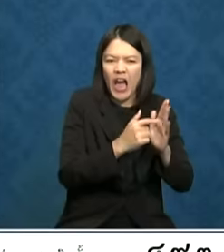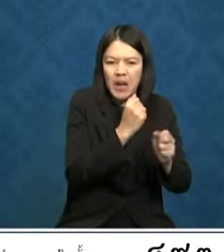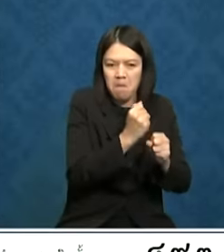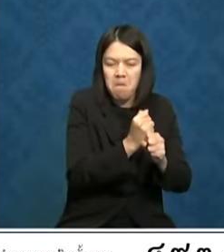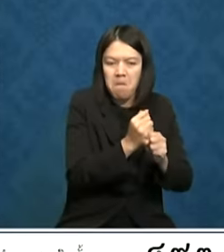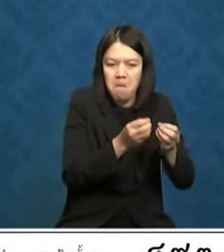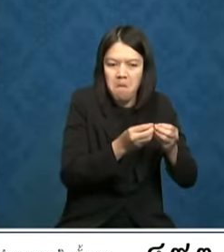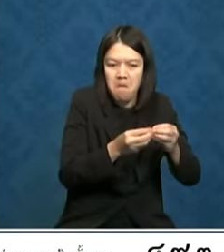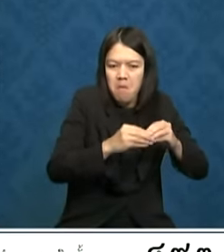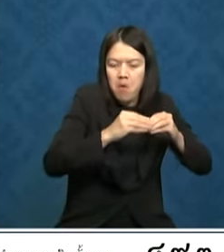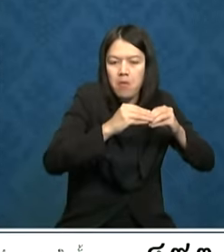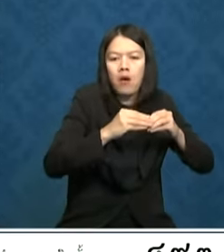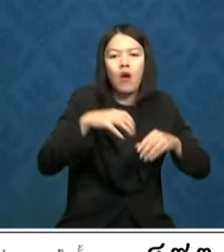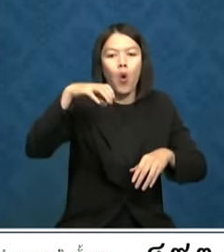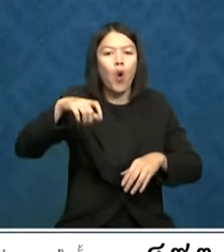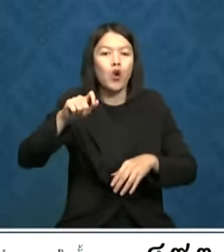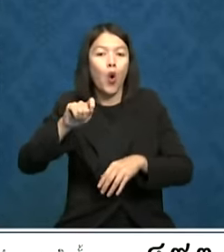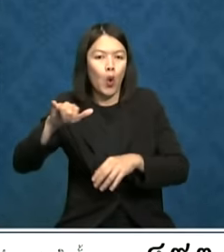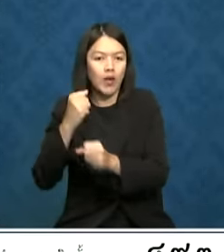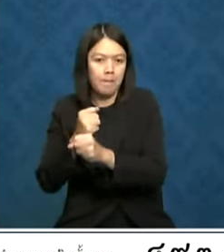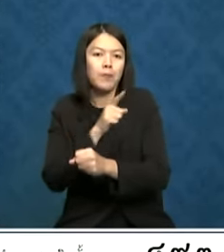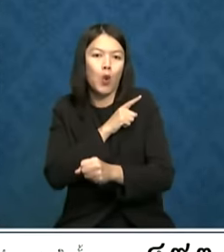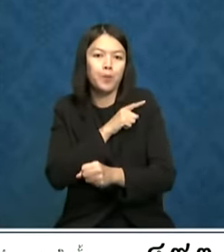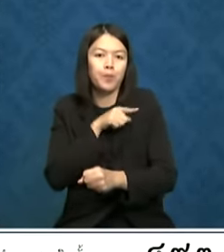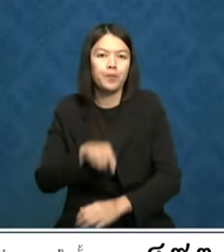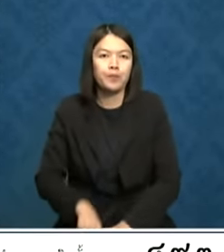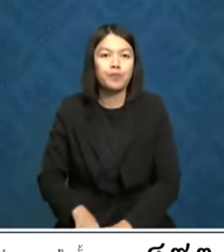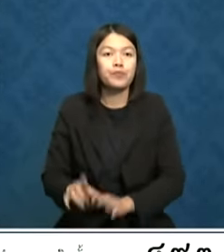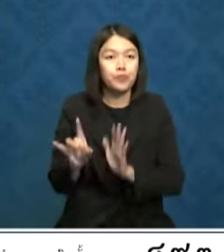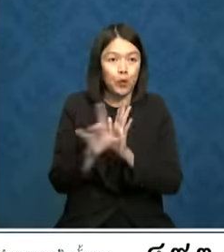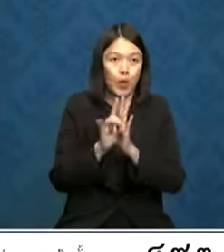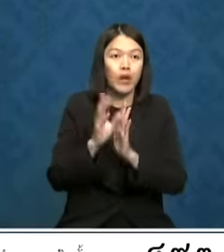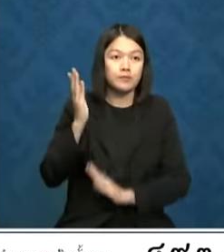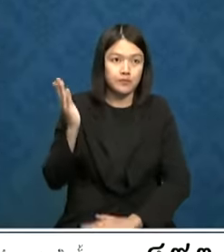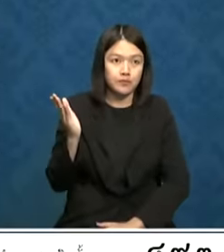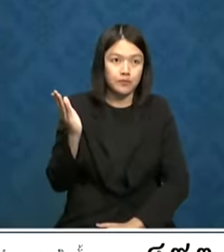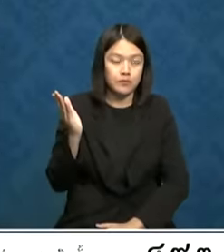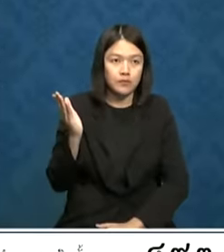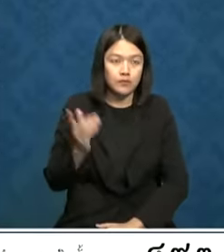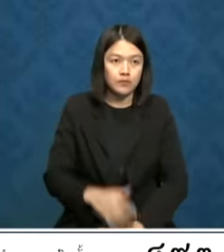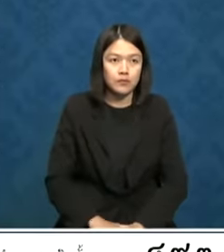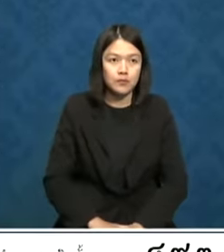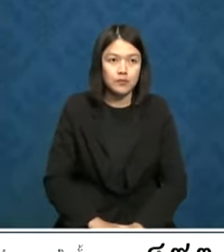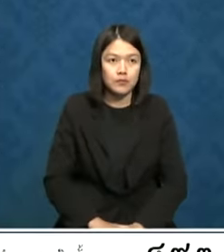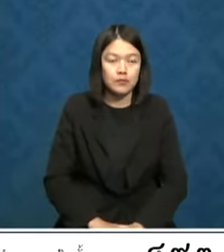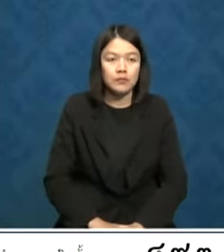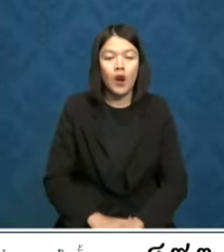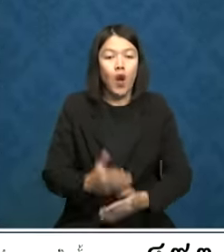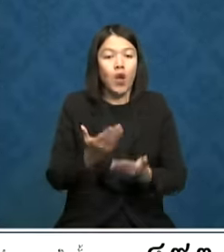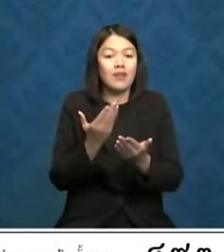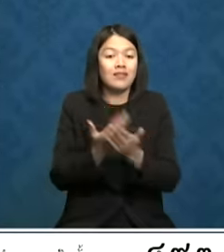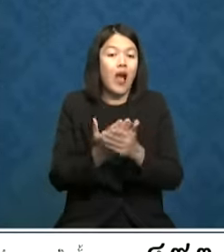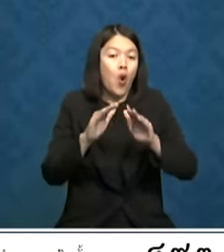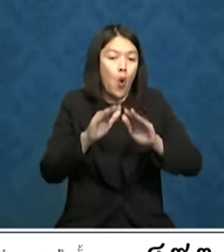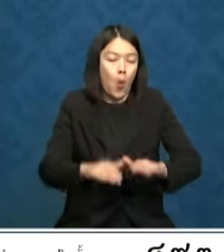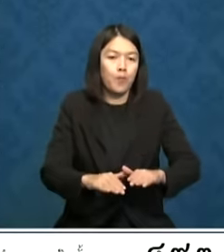เติมก็ให้องค์การเกรมเป็นผู้ผลิตได้ค่ะค่ะไปที่สไลด์สุดท้ายค่ะนอกจากนี้นะคะนอกจากการตัดงบแล้วดิฉันเสนอให้